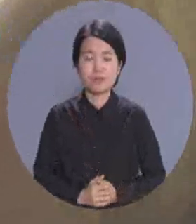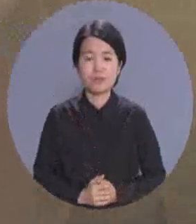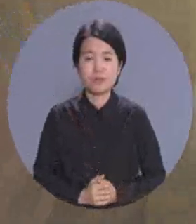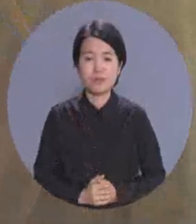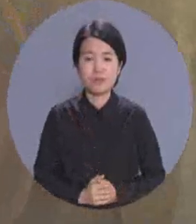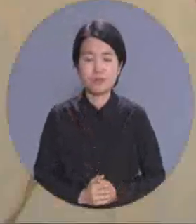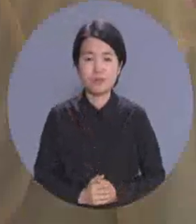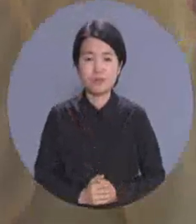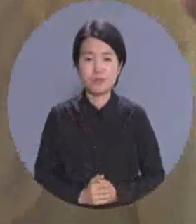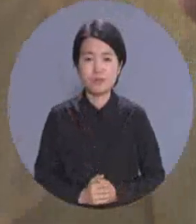유민호입니다